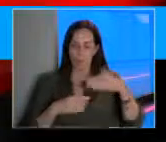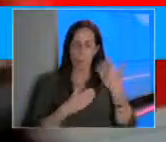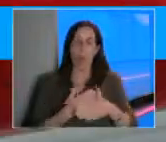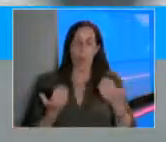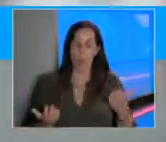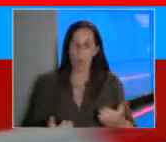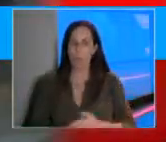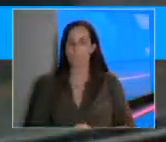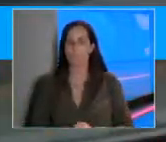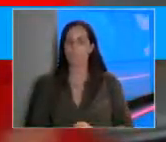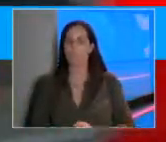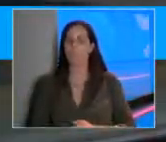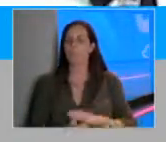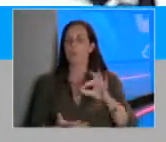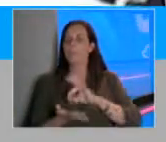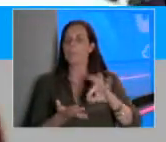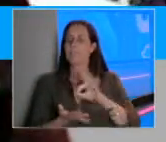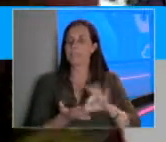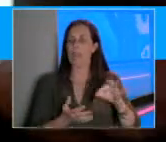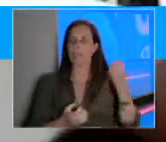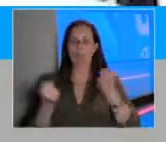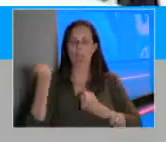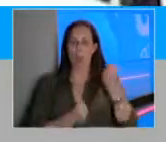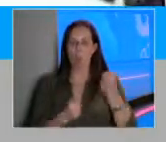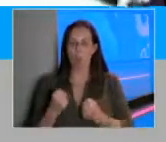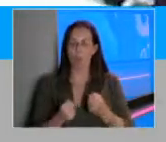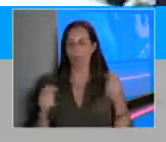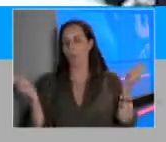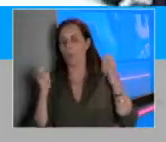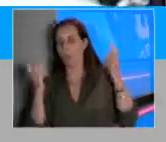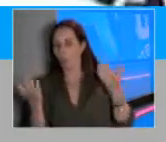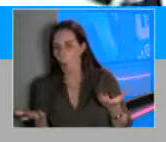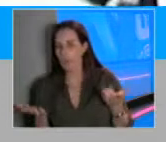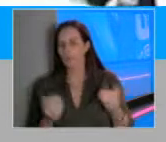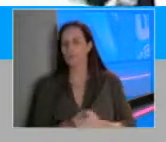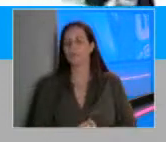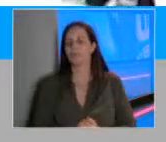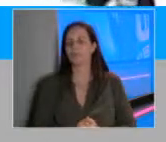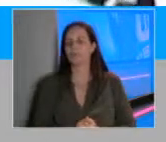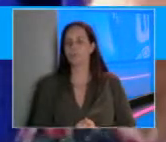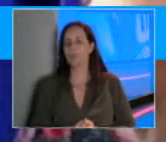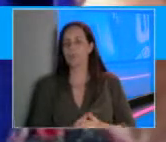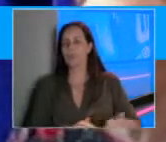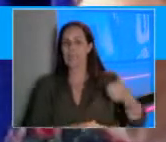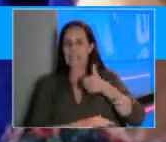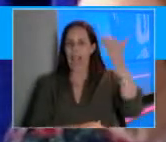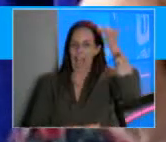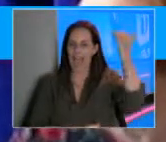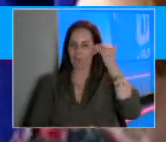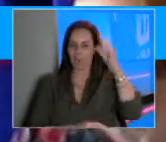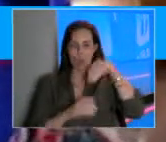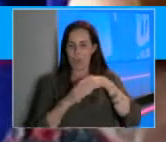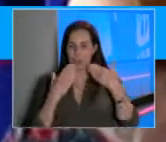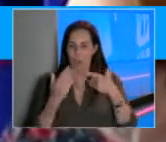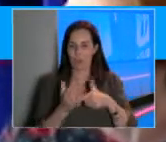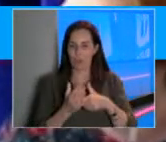האחרונים. נציגי משרד התחבורה הופתעו. השרה מירי רגב, שלא השתתפה